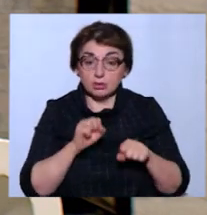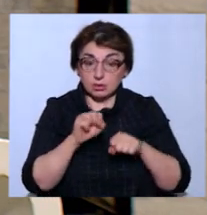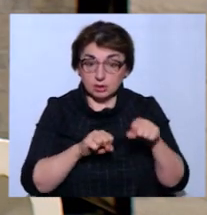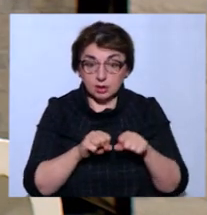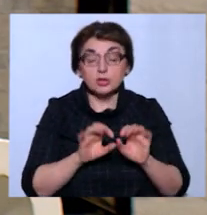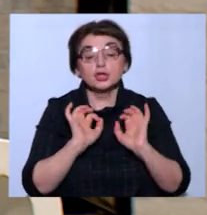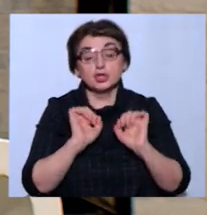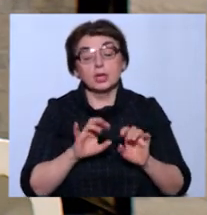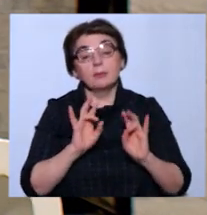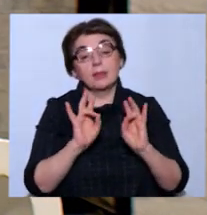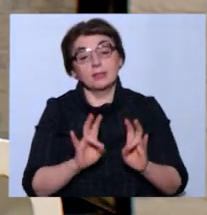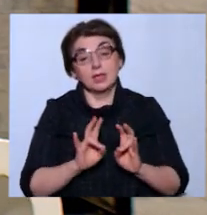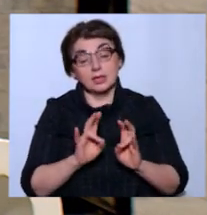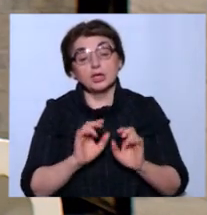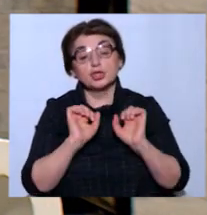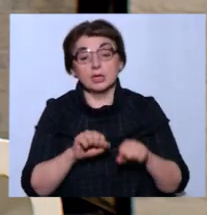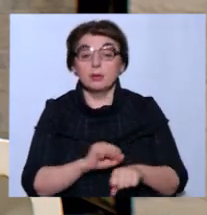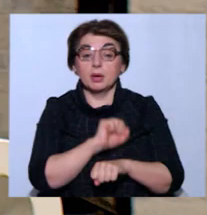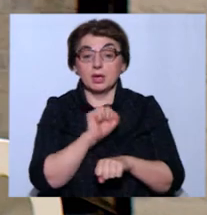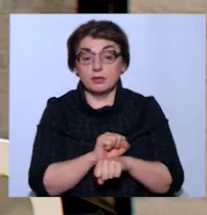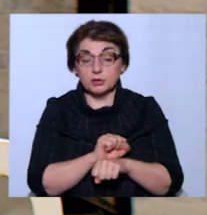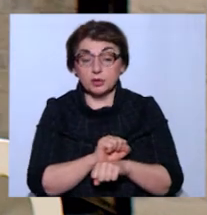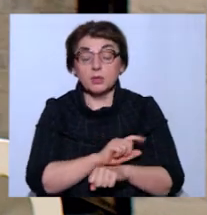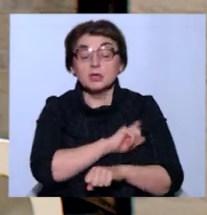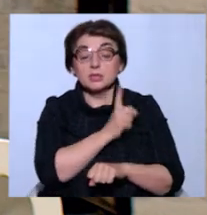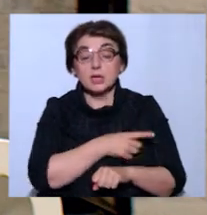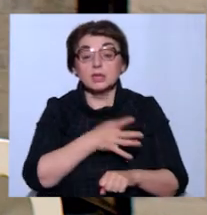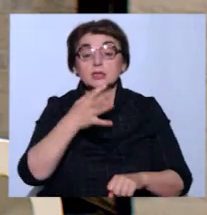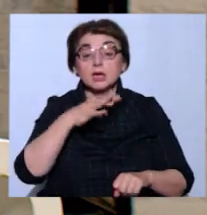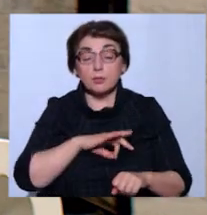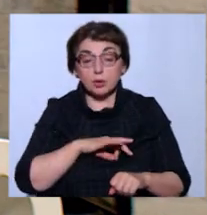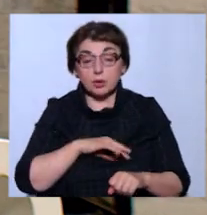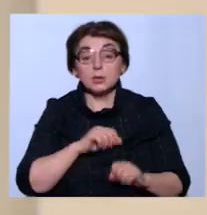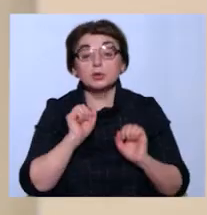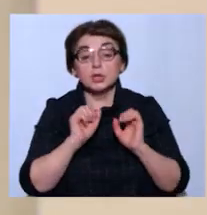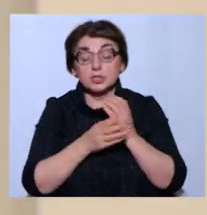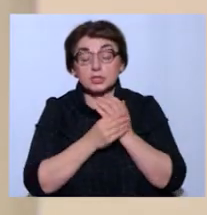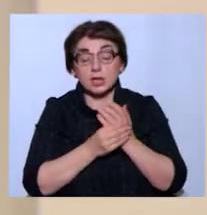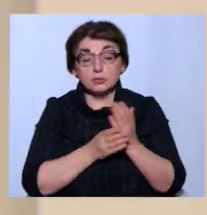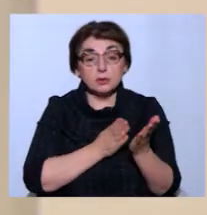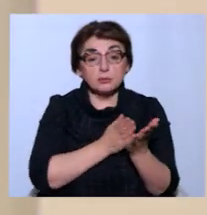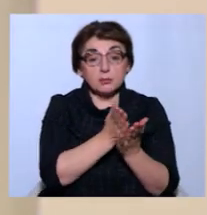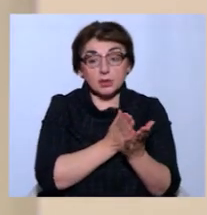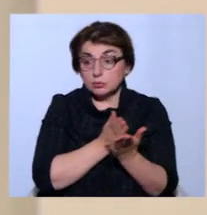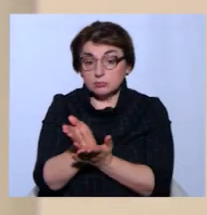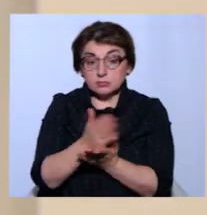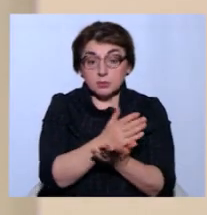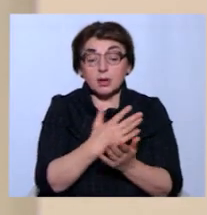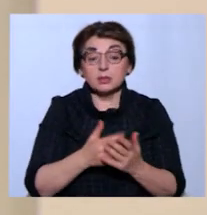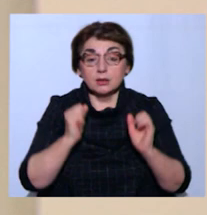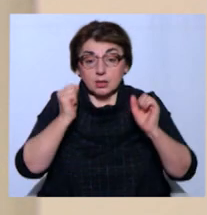შევანელოთ ან გავაჩეროთ. ასევე ძალის გამოყენებით ხდება სხეულისთვის მიმართულების შეცვლა, მაგალითად თხილამურებზე სრიალის